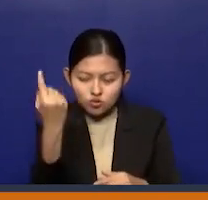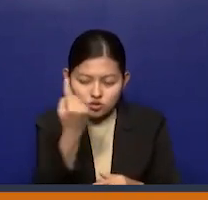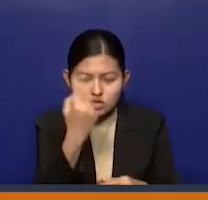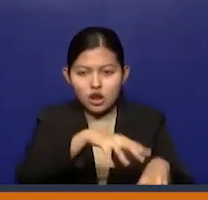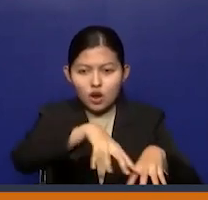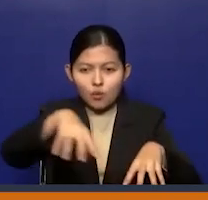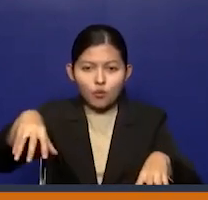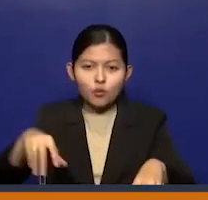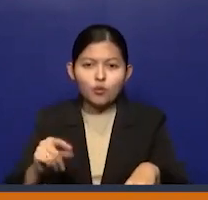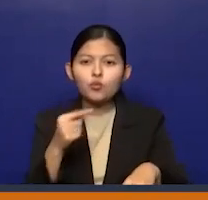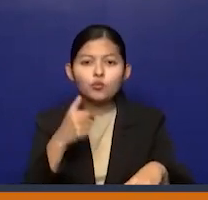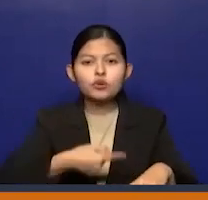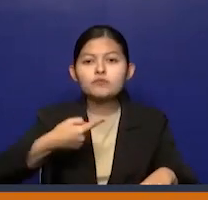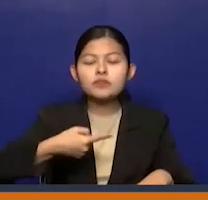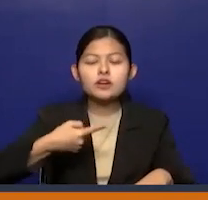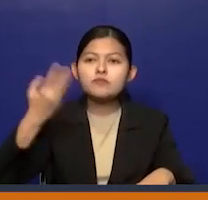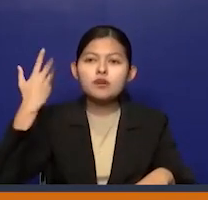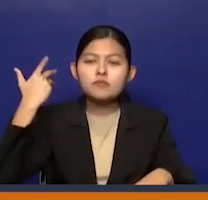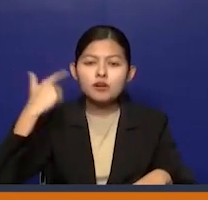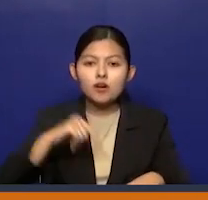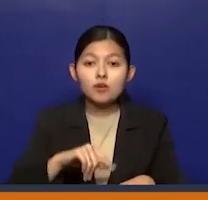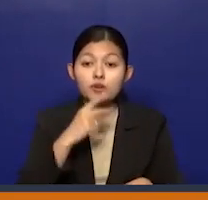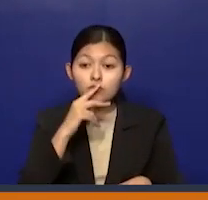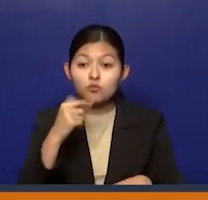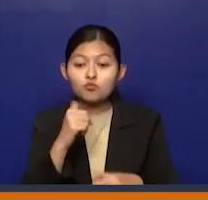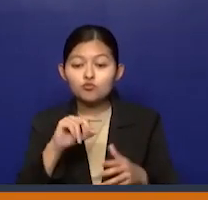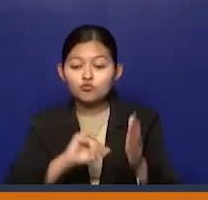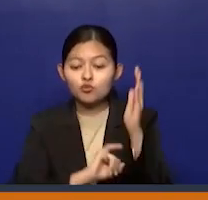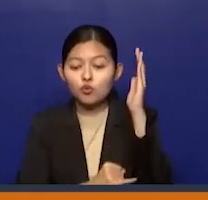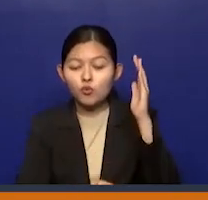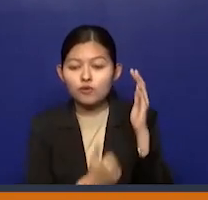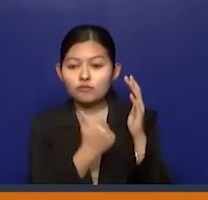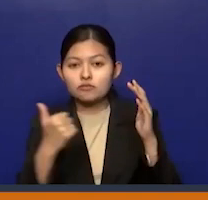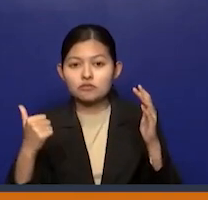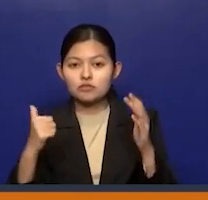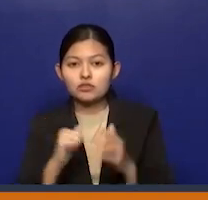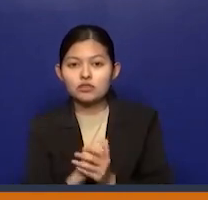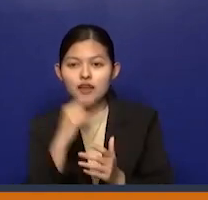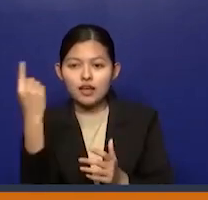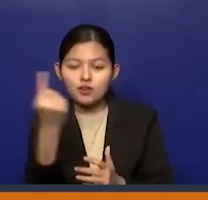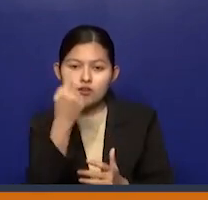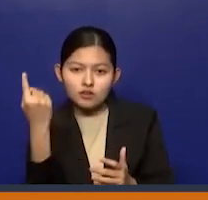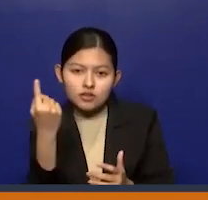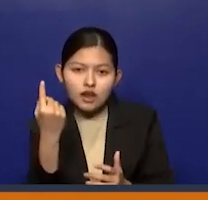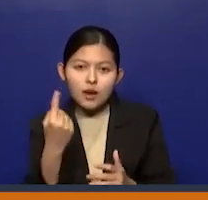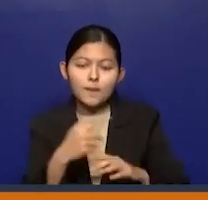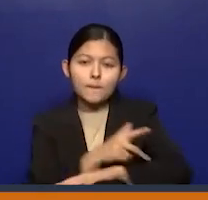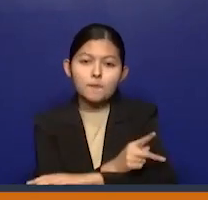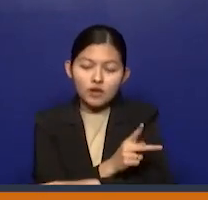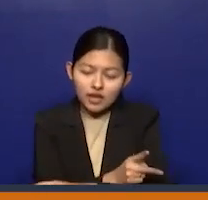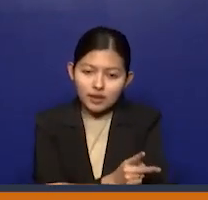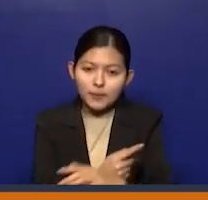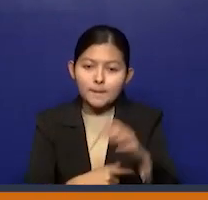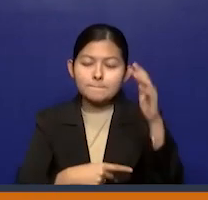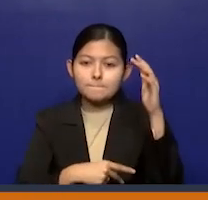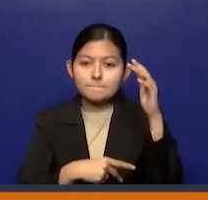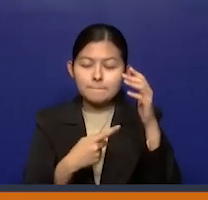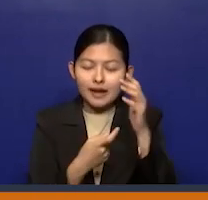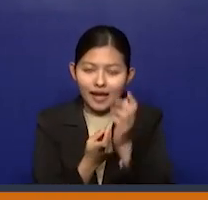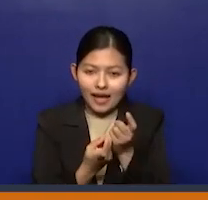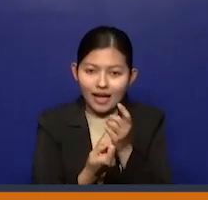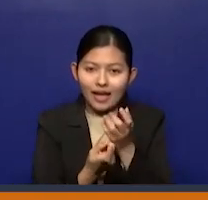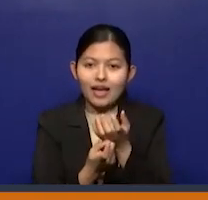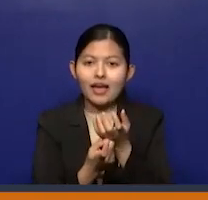กำลังเกิดขึ้นในวันนี้ถ้าเราไปดูจังหวัดอื่นนะครับถ้าเป็นว่ากันด้วยเรื่องการท่องเที่ยวไม่ว่าจะเป็นภูเก็ตเป็นพังงาเป็นกระบี่